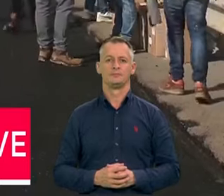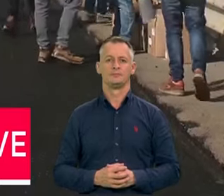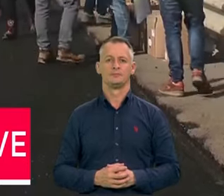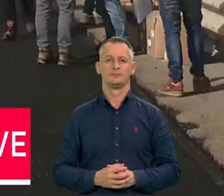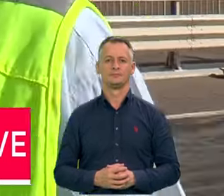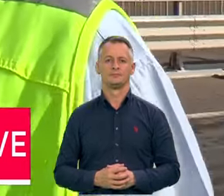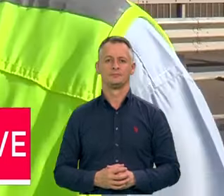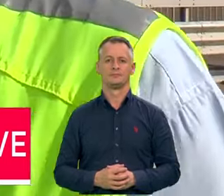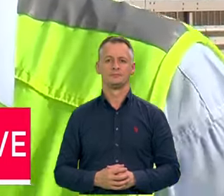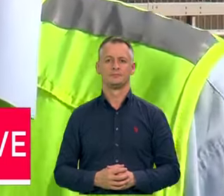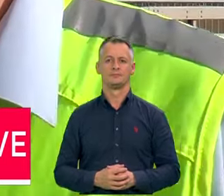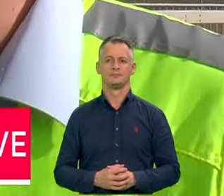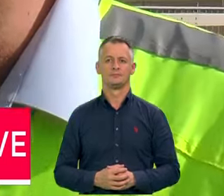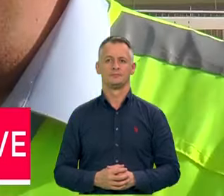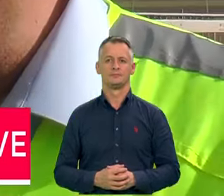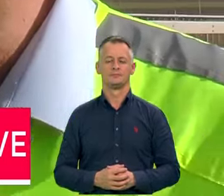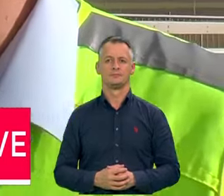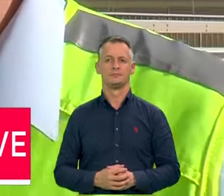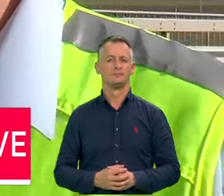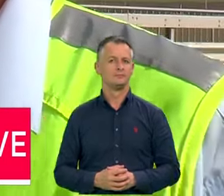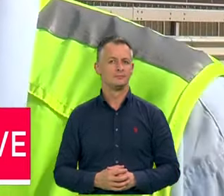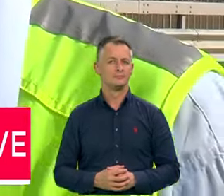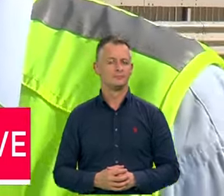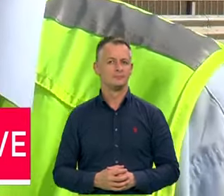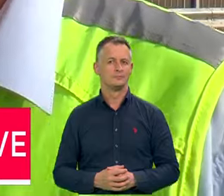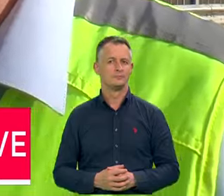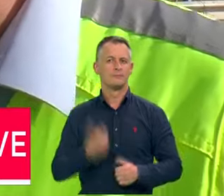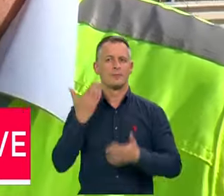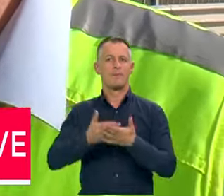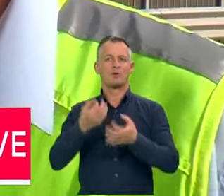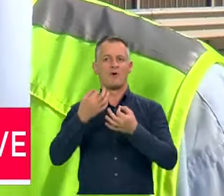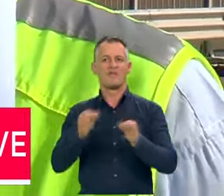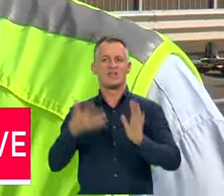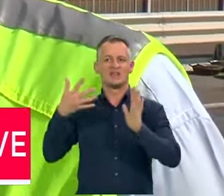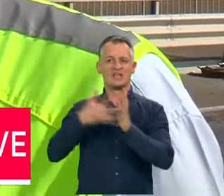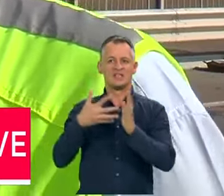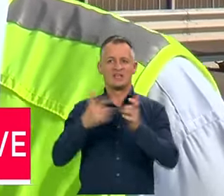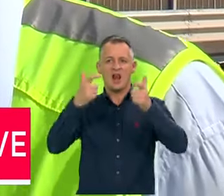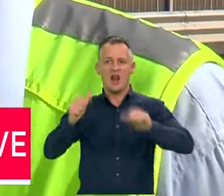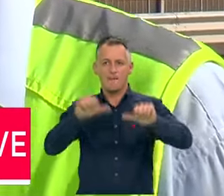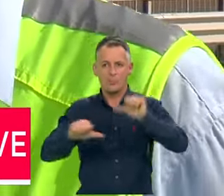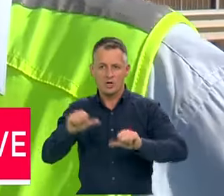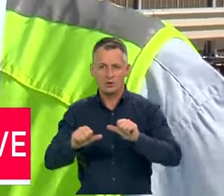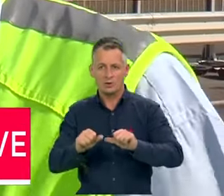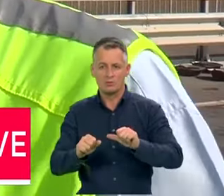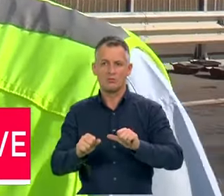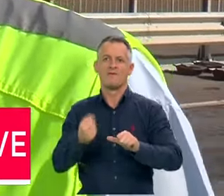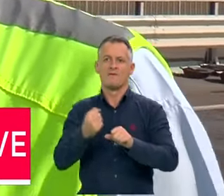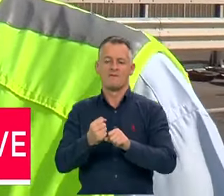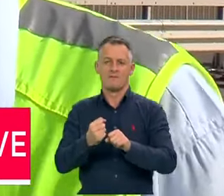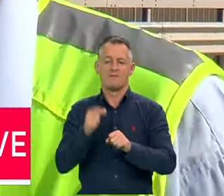infrastructură secția probe de mixtură asfaltică pentru a fi testată în laborator în acele lighian faceți verificări mai